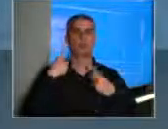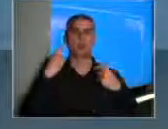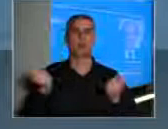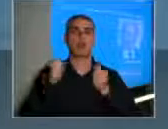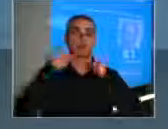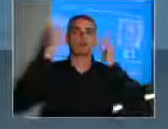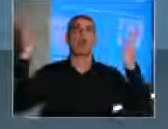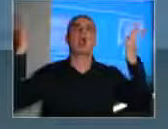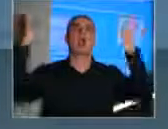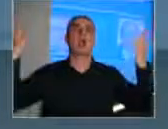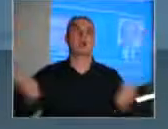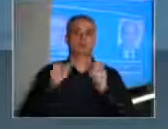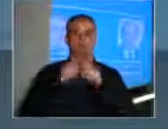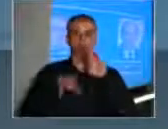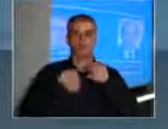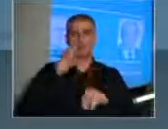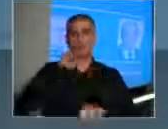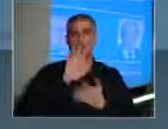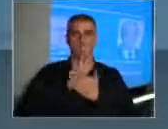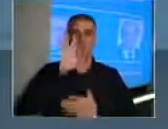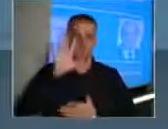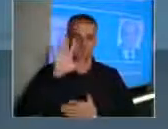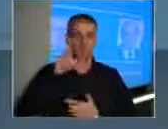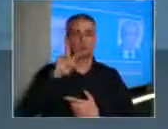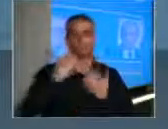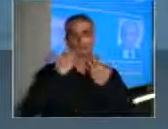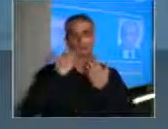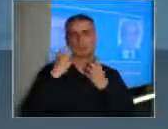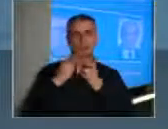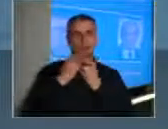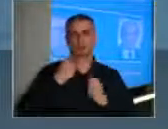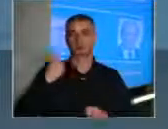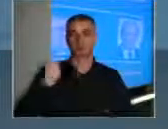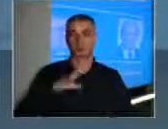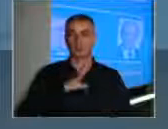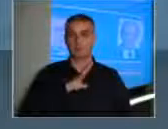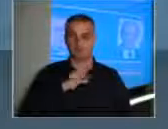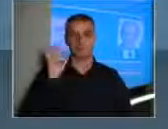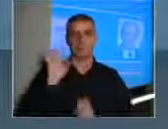קמפיין גבל, בדיוק כמו בבחירות 2015. הוא מספר שגוש הימין בסכנה,